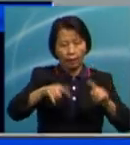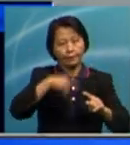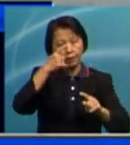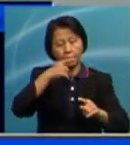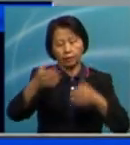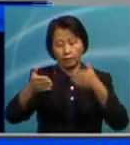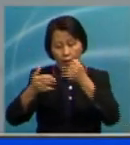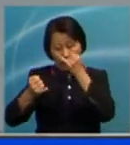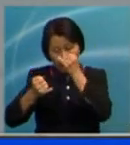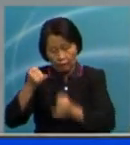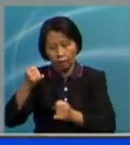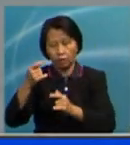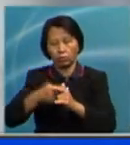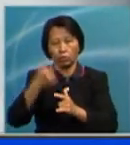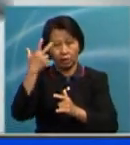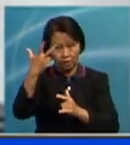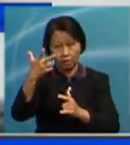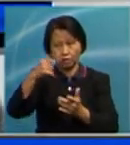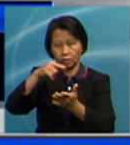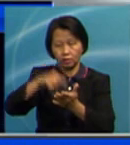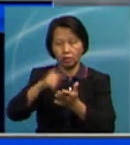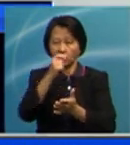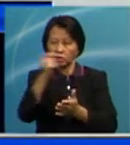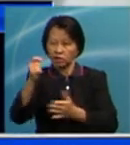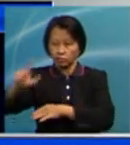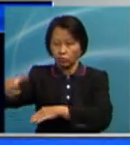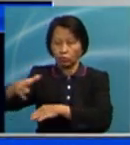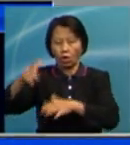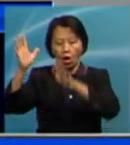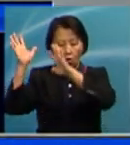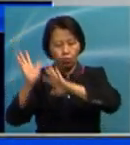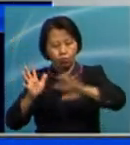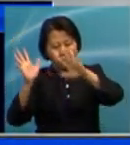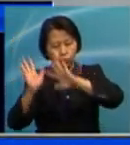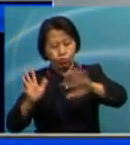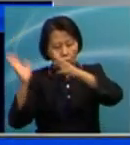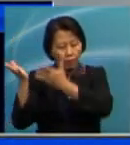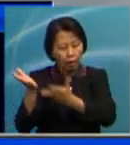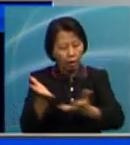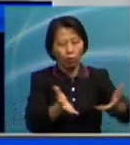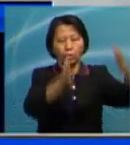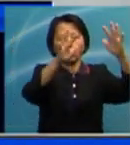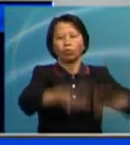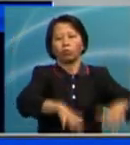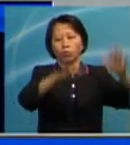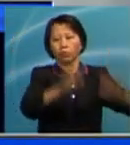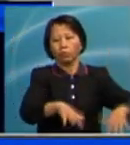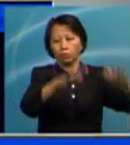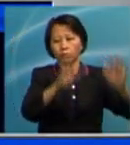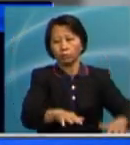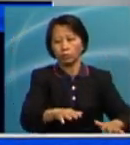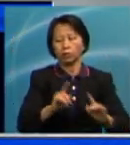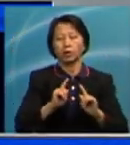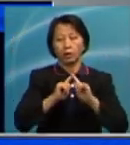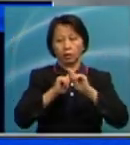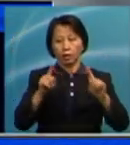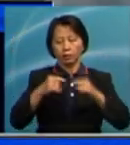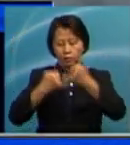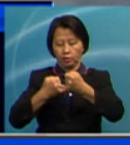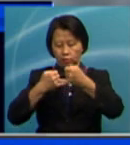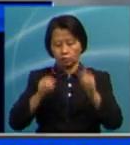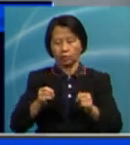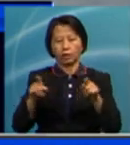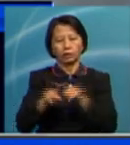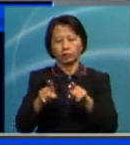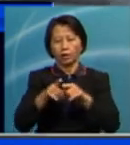menjelang akhir musim monsun timur laut angin Timuran akan membawa hujan bagaimanapun Jabatan itu